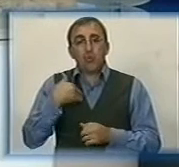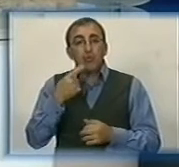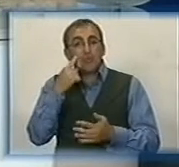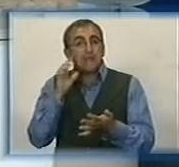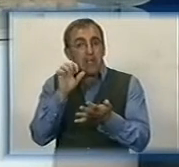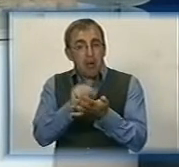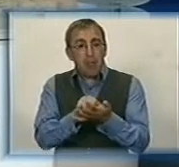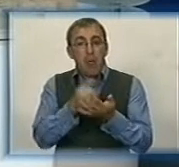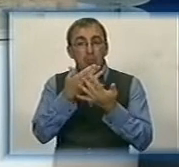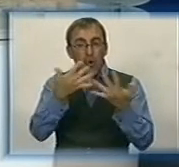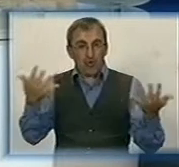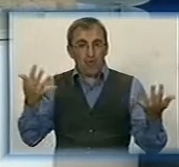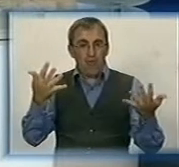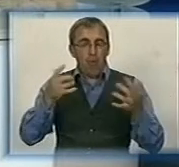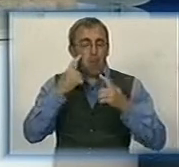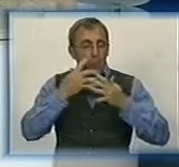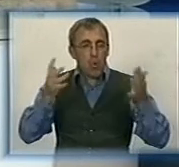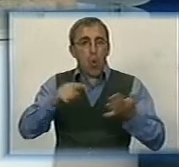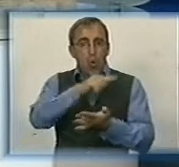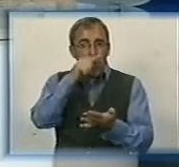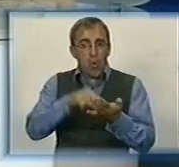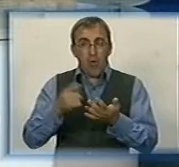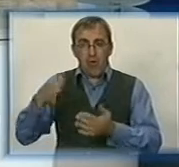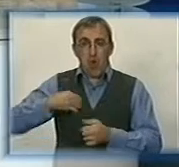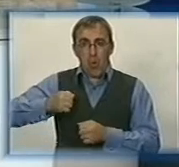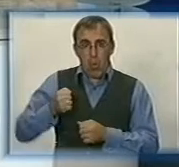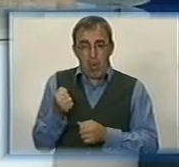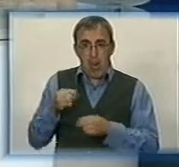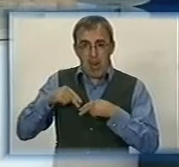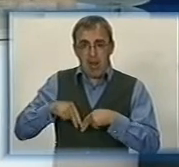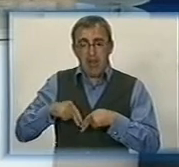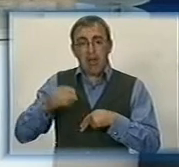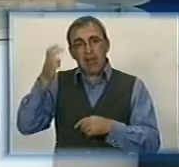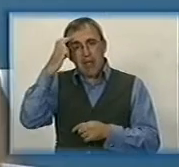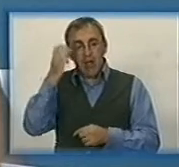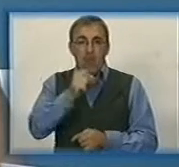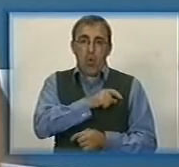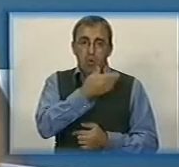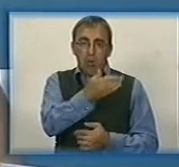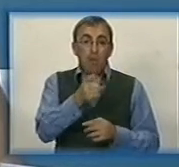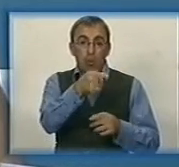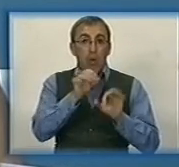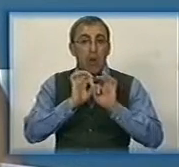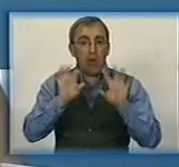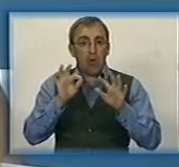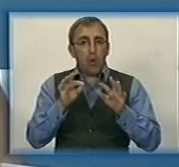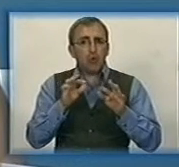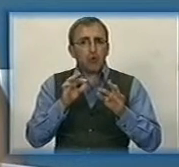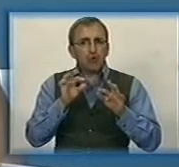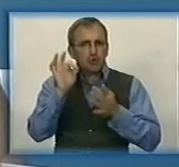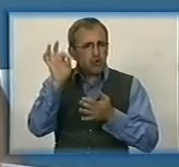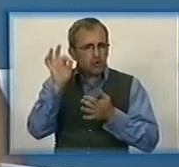что в большинстве городов наших коллег, если вы посмотрите, как это делается в Киеве и в Одессе, у них информация совершенно открыта,